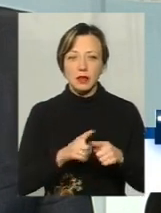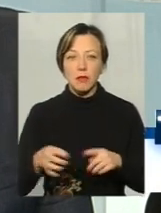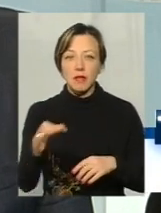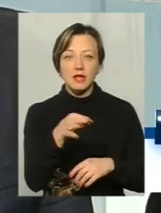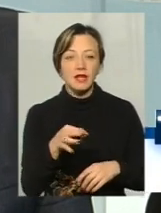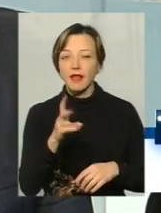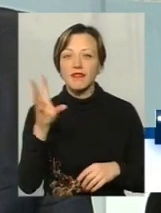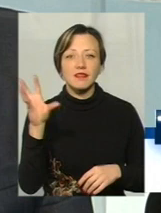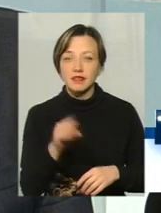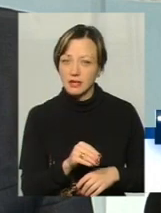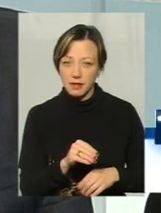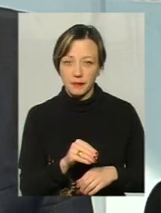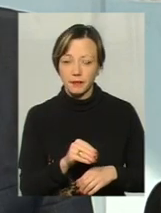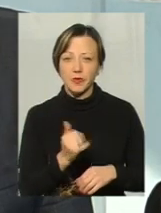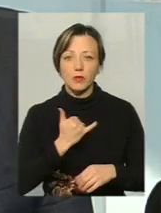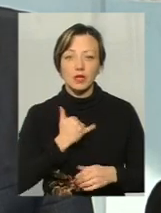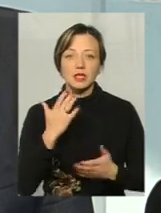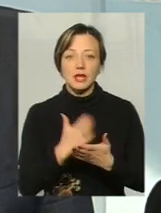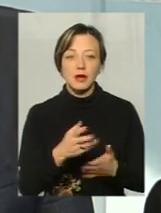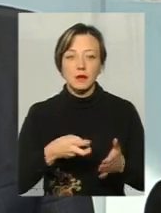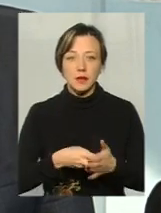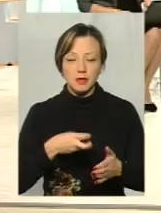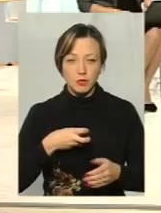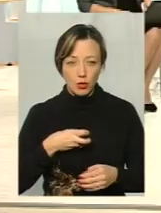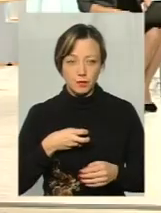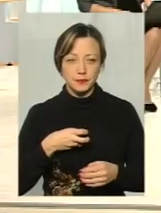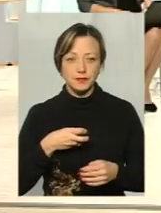лікарні. Далеко нет. І у нас є письмо